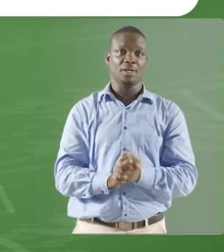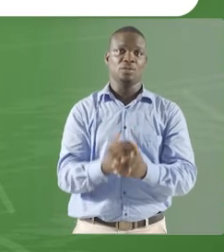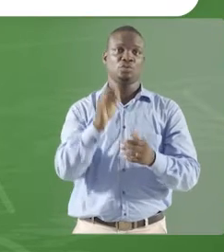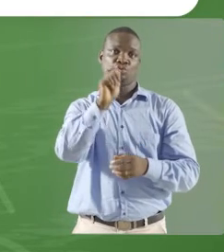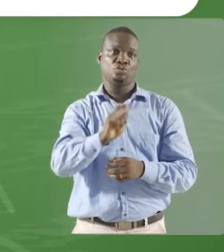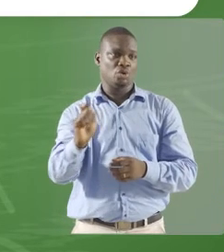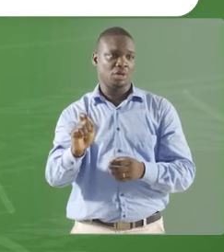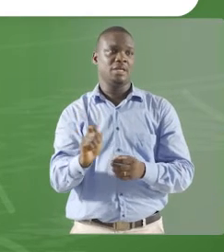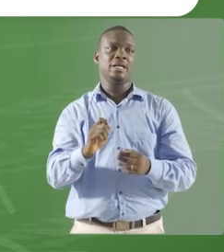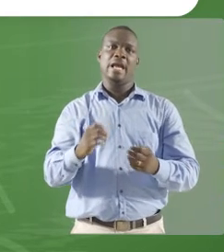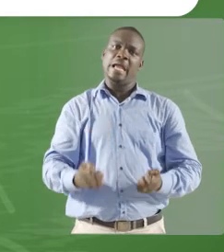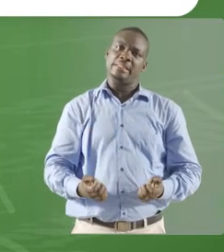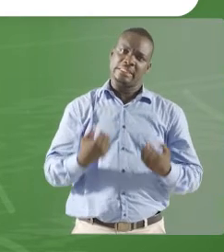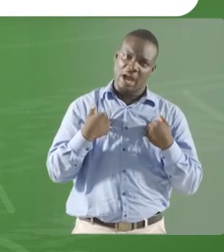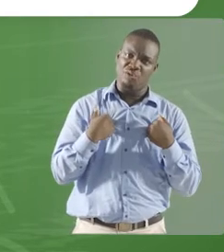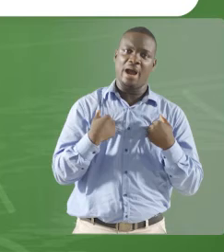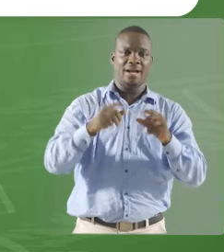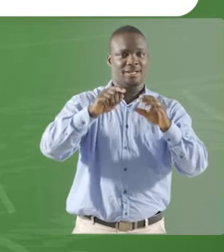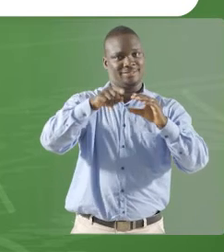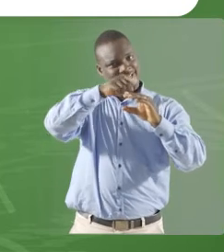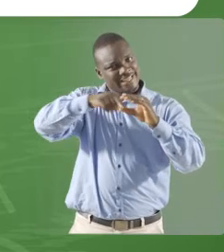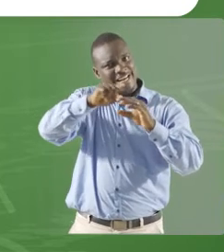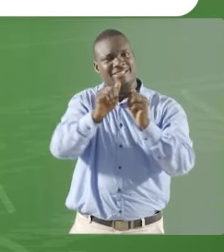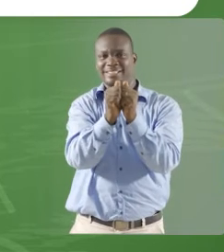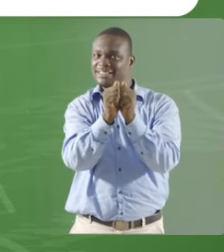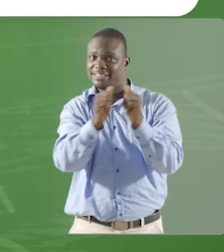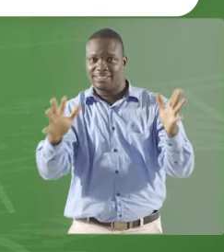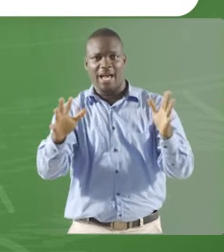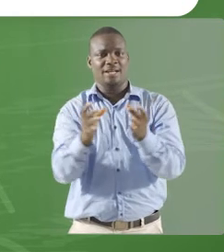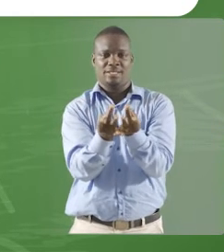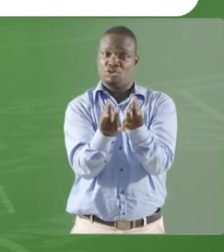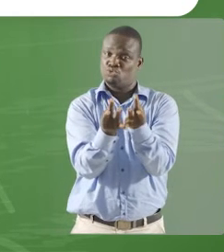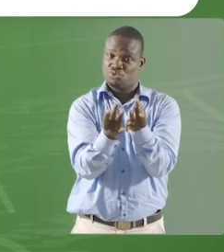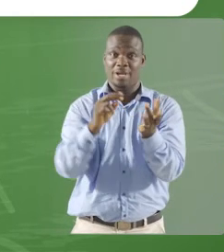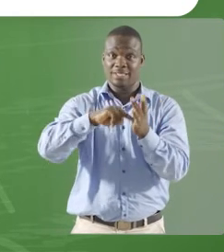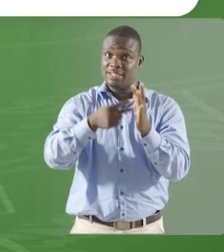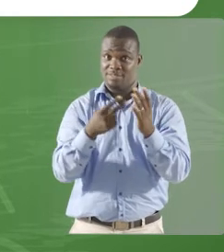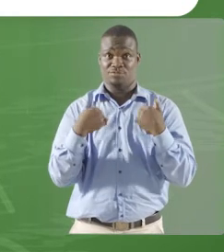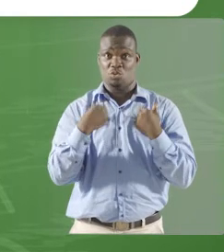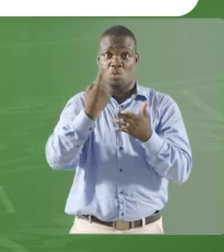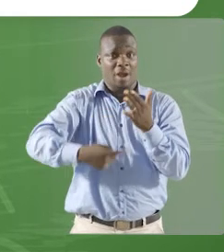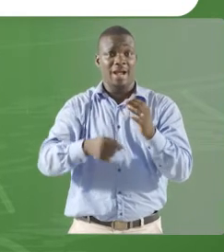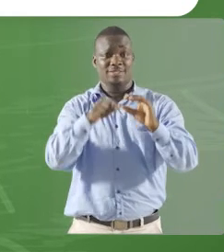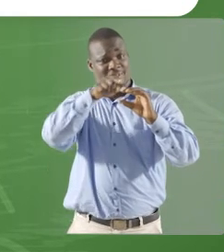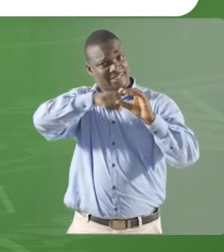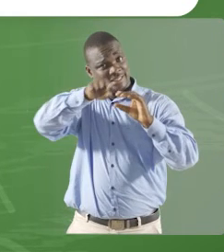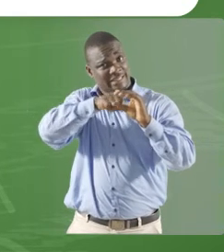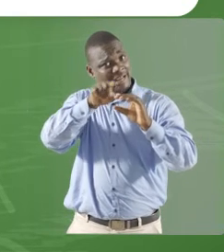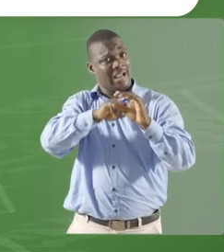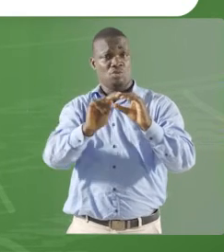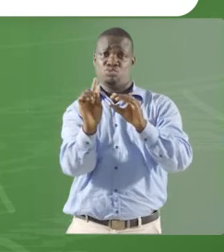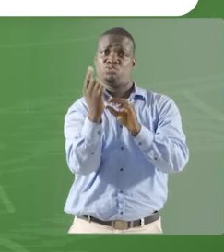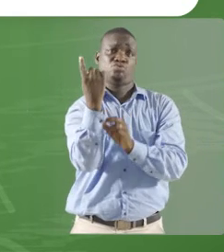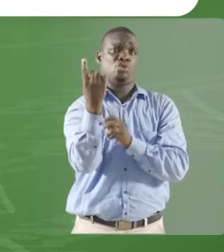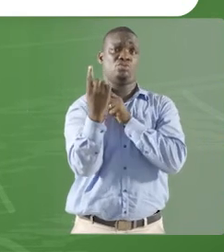existe des graines sans albumène, c'est-à-dire que dans ces graines-là, l'embryon constitue presque